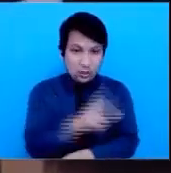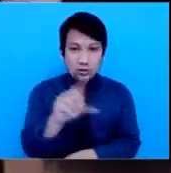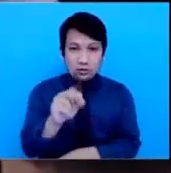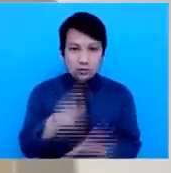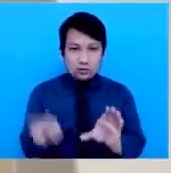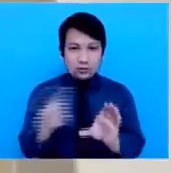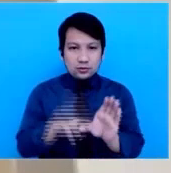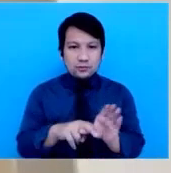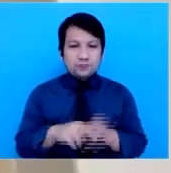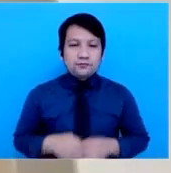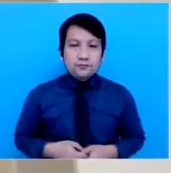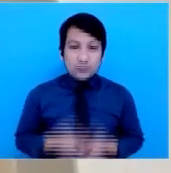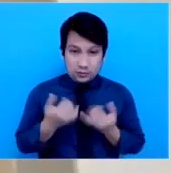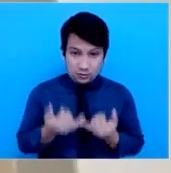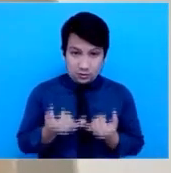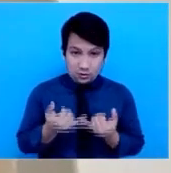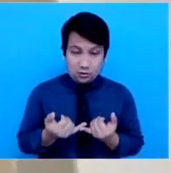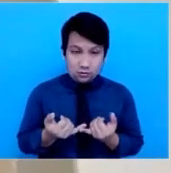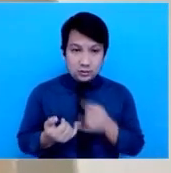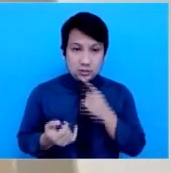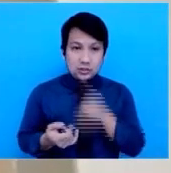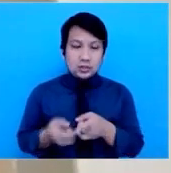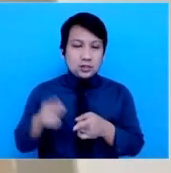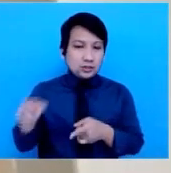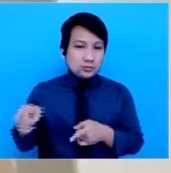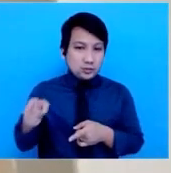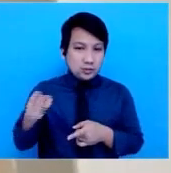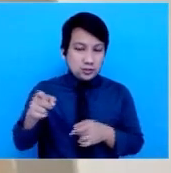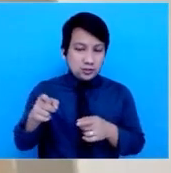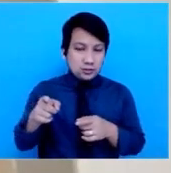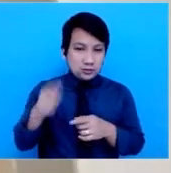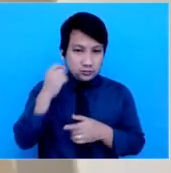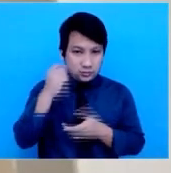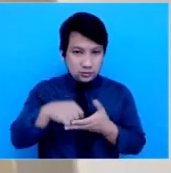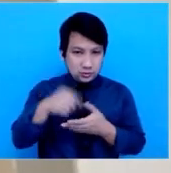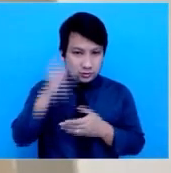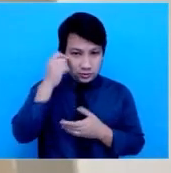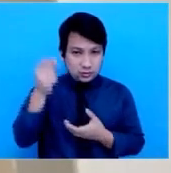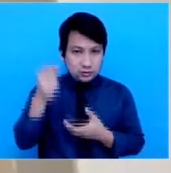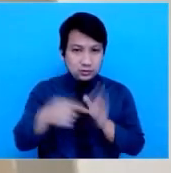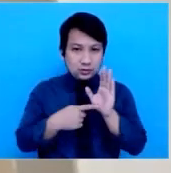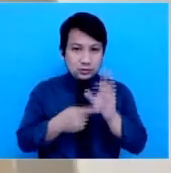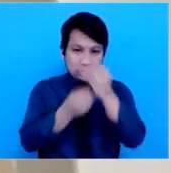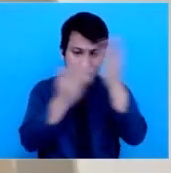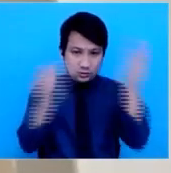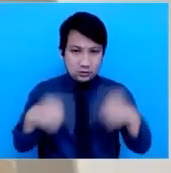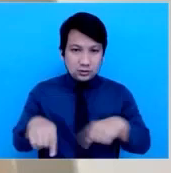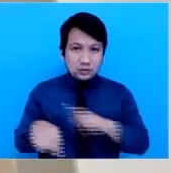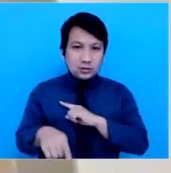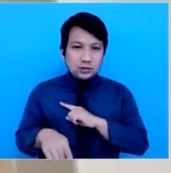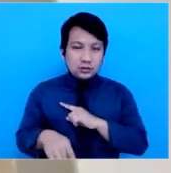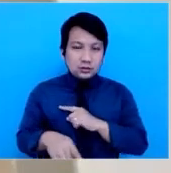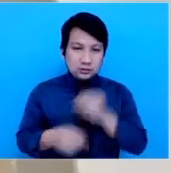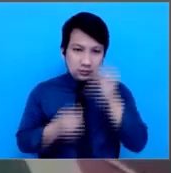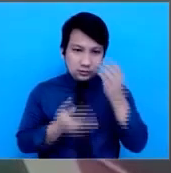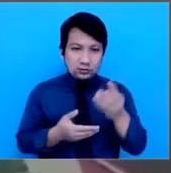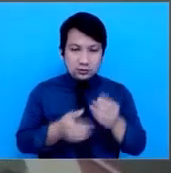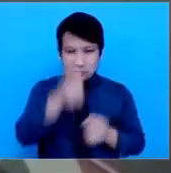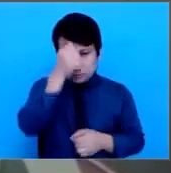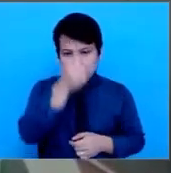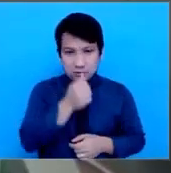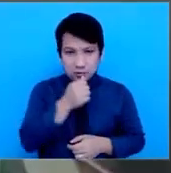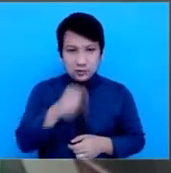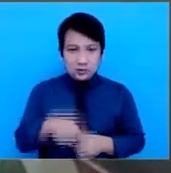For today, ang sabi po ni Secretary Tugati sa amin, ang marching order niya po sa amin is we should be tolerant and patient but very firm